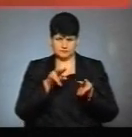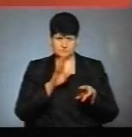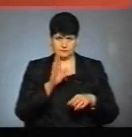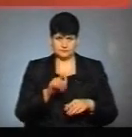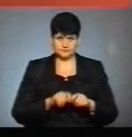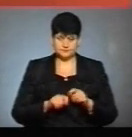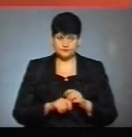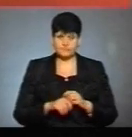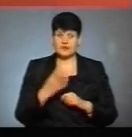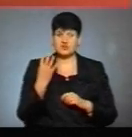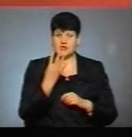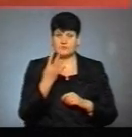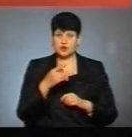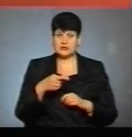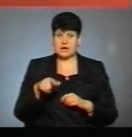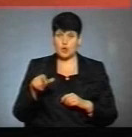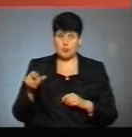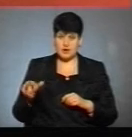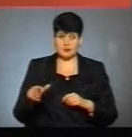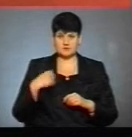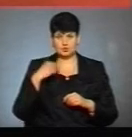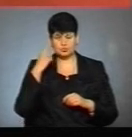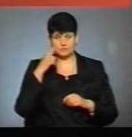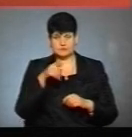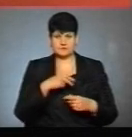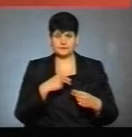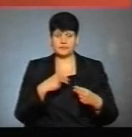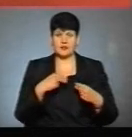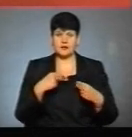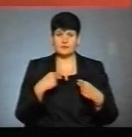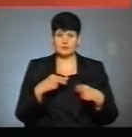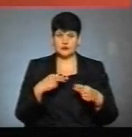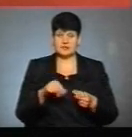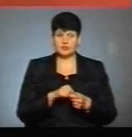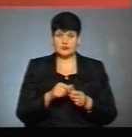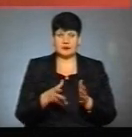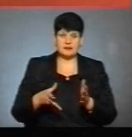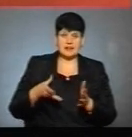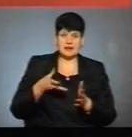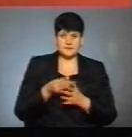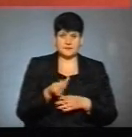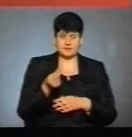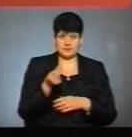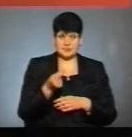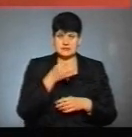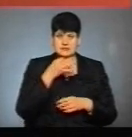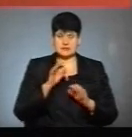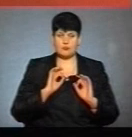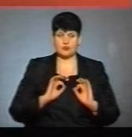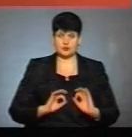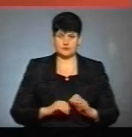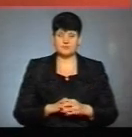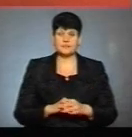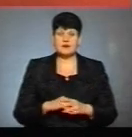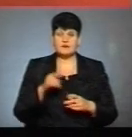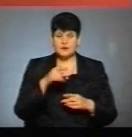Четверо тернополян, яких підозрюють у торгівлі наркотиками, внесли застави. Про це розповів прокурор Тернопільської міської прокуратури Юрій Напастюк.